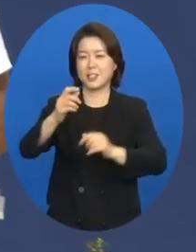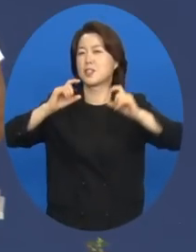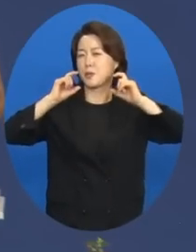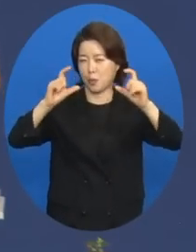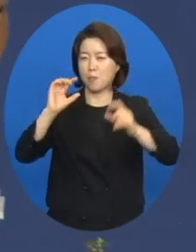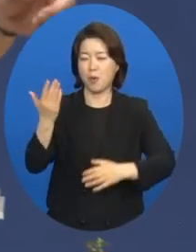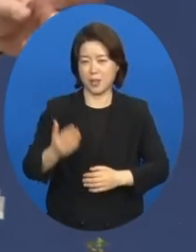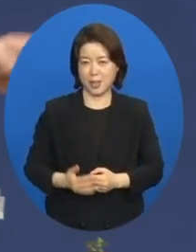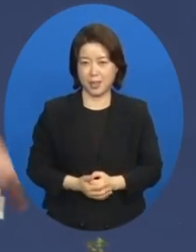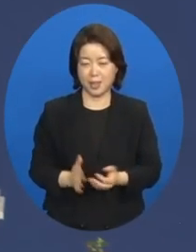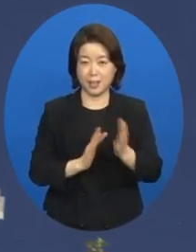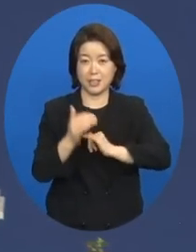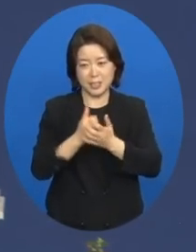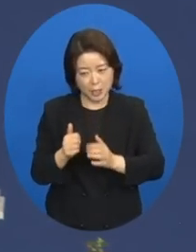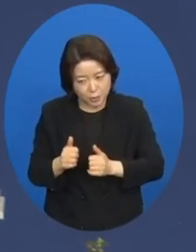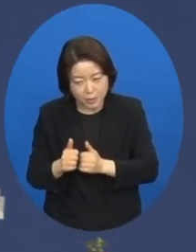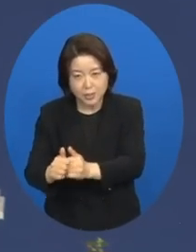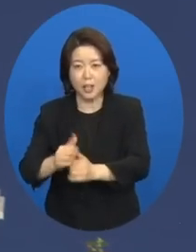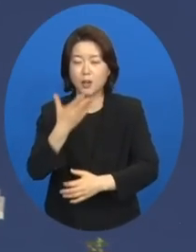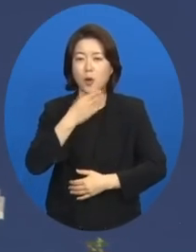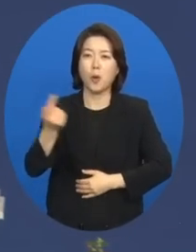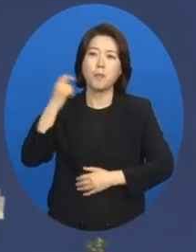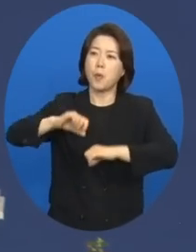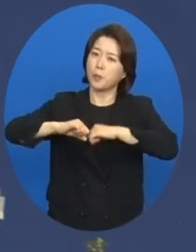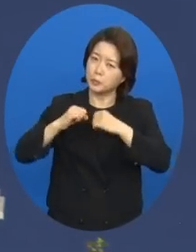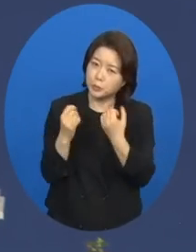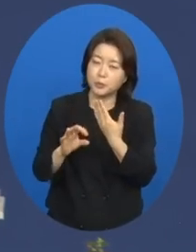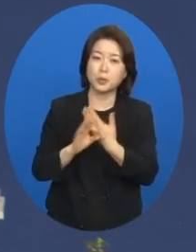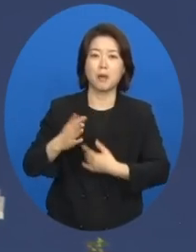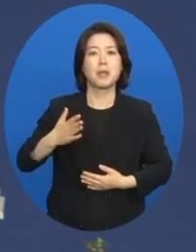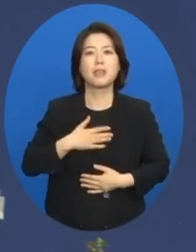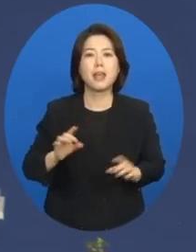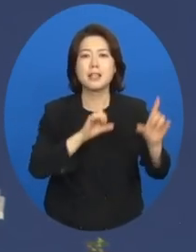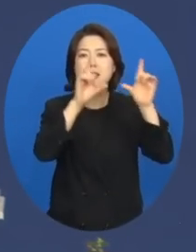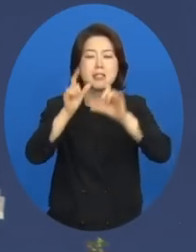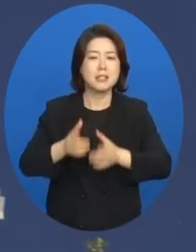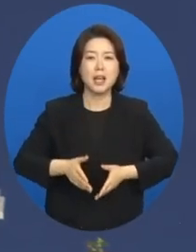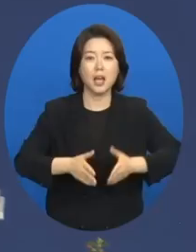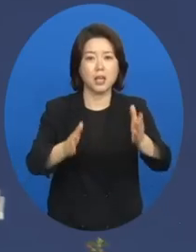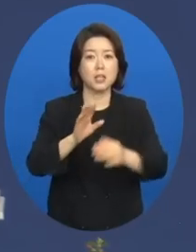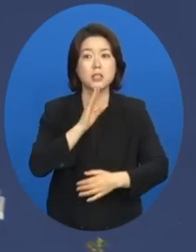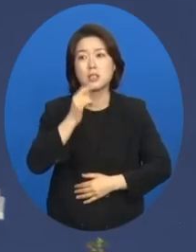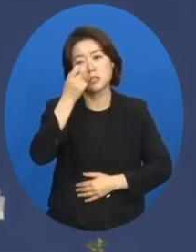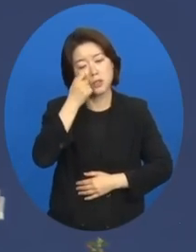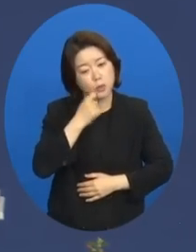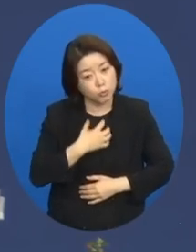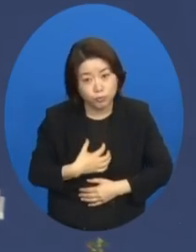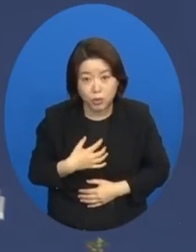선포이면서 예수 따라가며 복음 순종하면 우리 사는 길 진짜 우울하겠네.